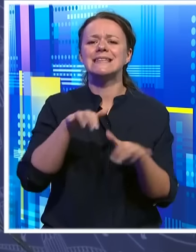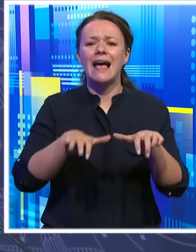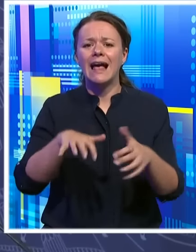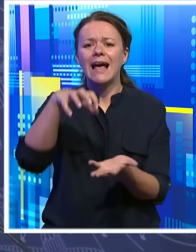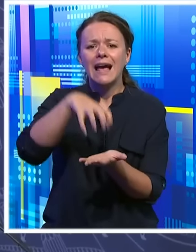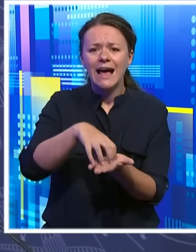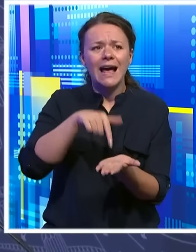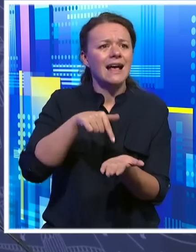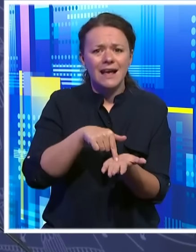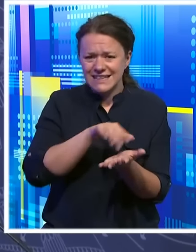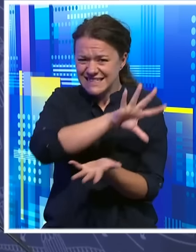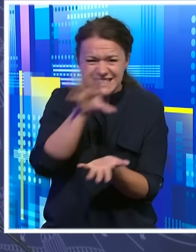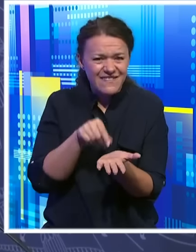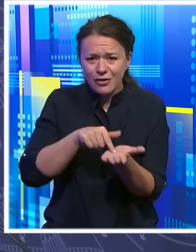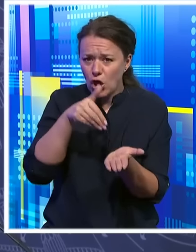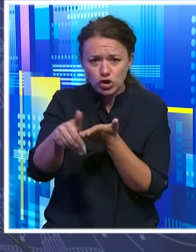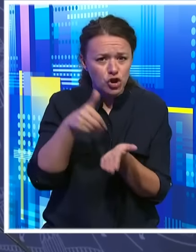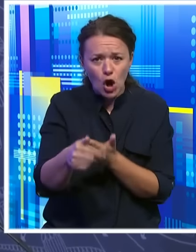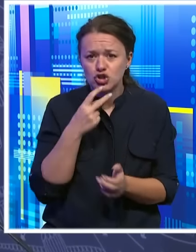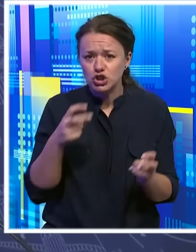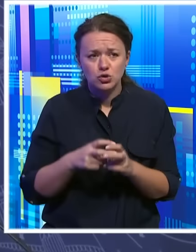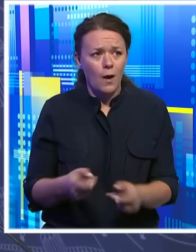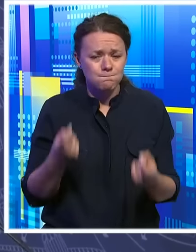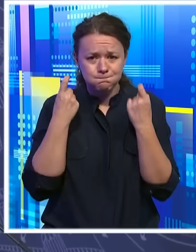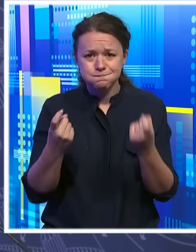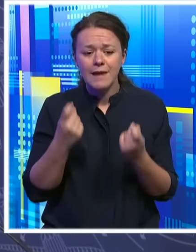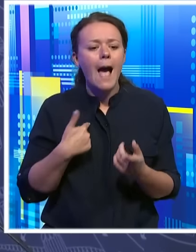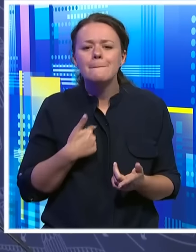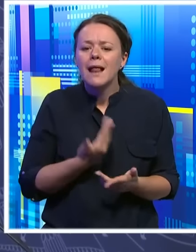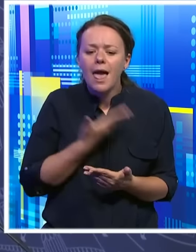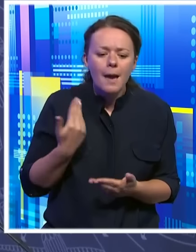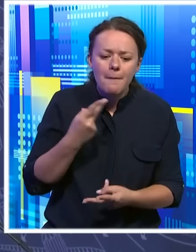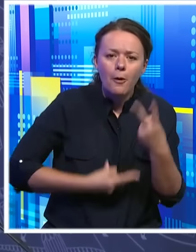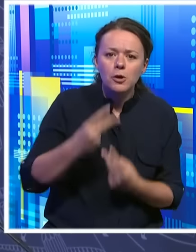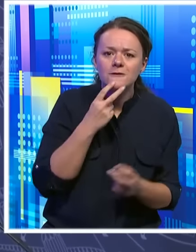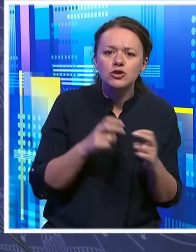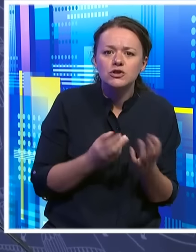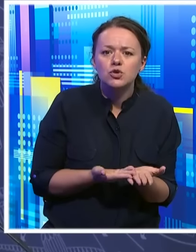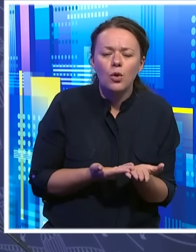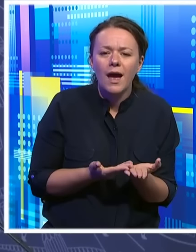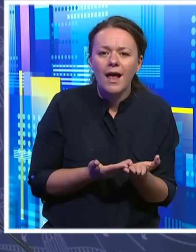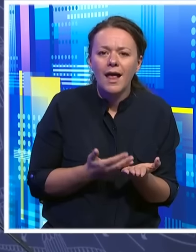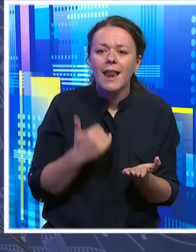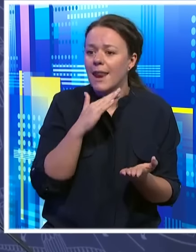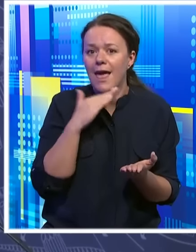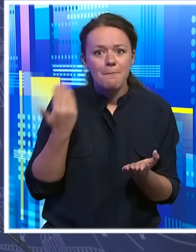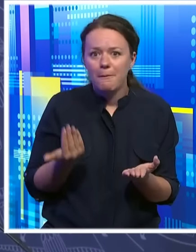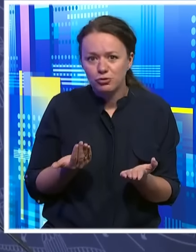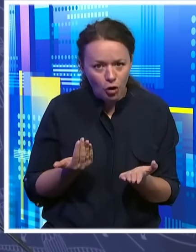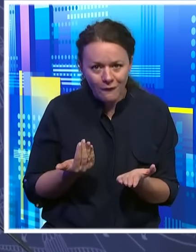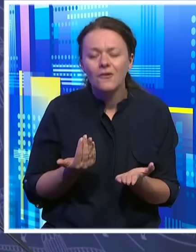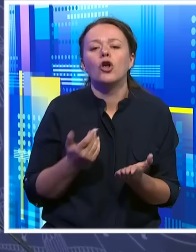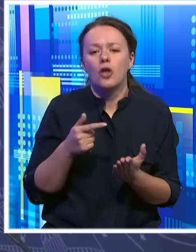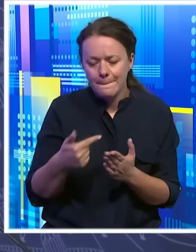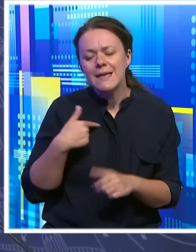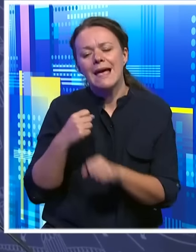struju. Mi nemamo izvore električne energije, jer nemamo još ni za balansiranje električne energije dovoljno toga. Idu sve planovi,